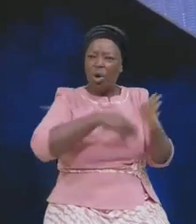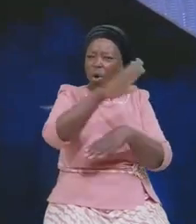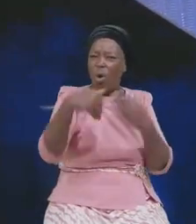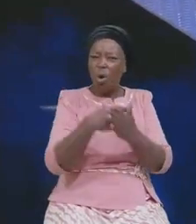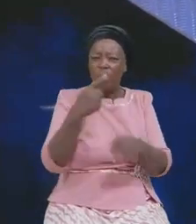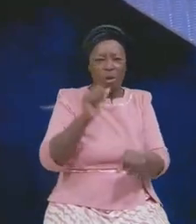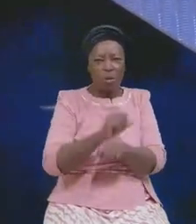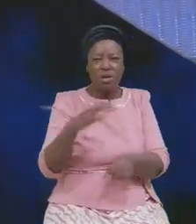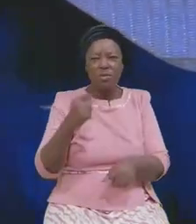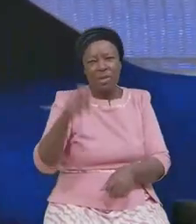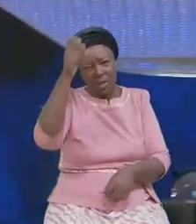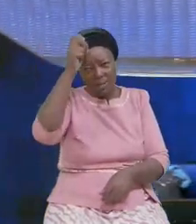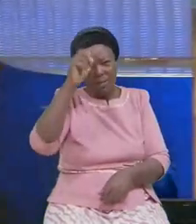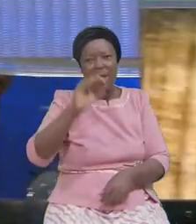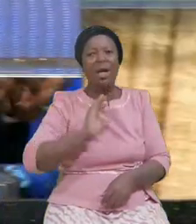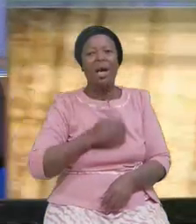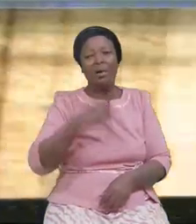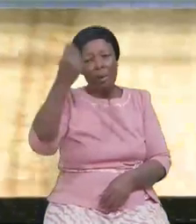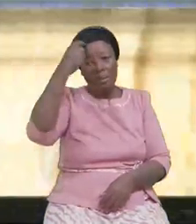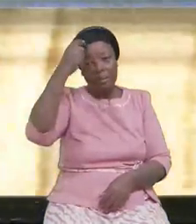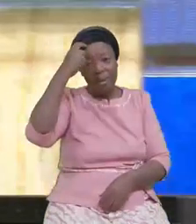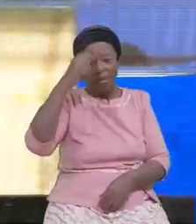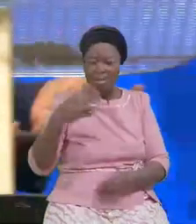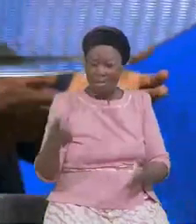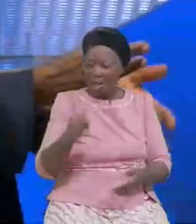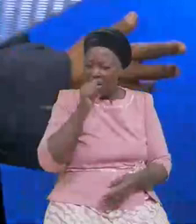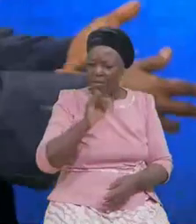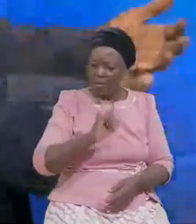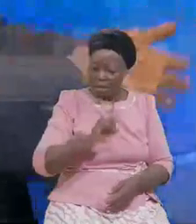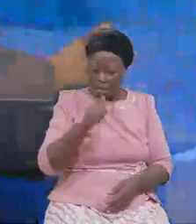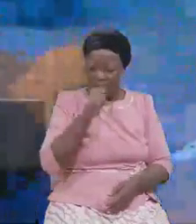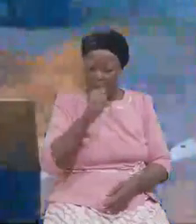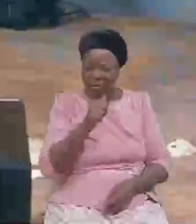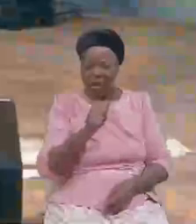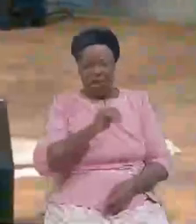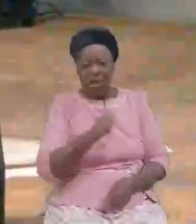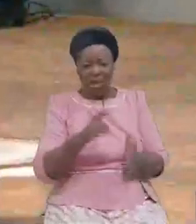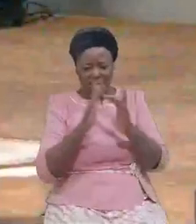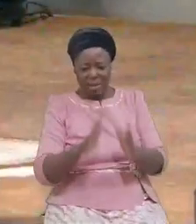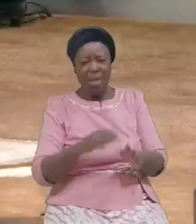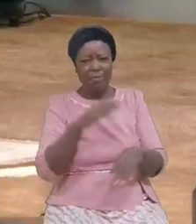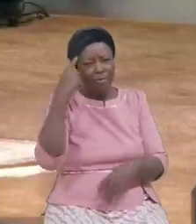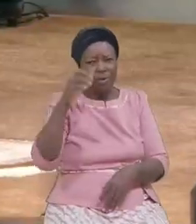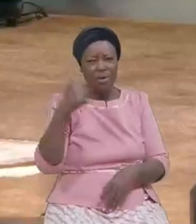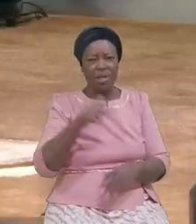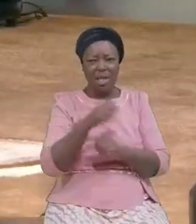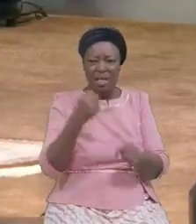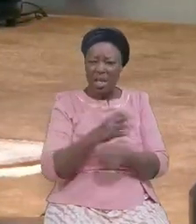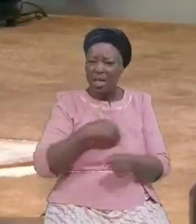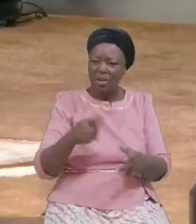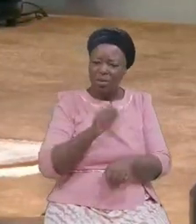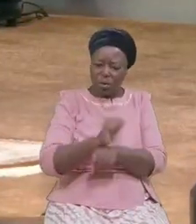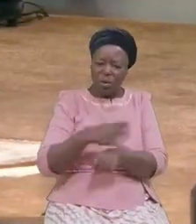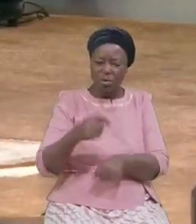diable. Notre pensée, je suis chrétien depuis 10 ans et toutes ces œuvres du diable continuent d'être